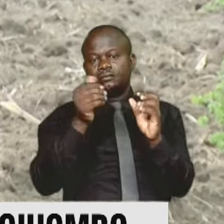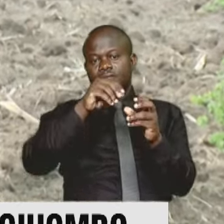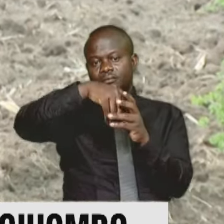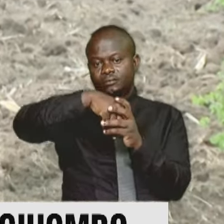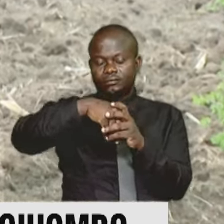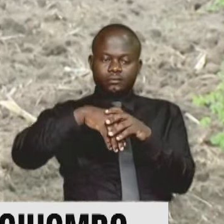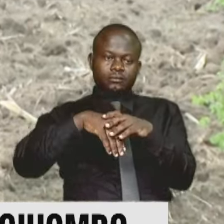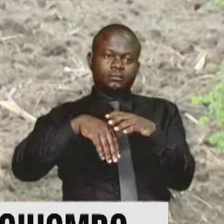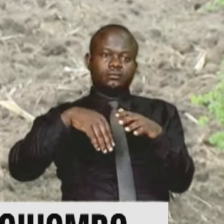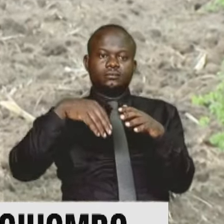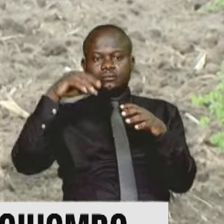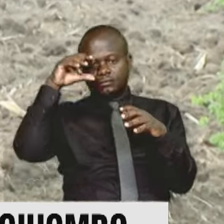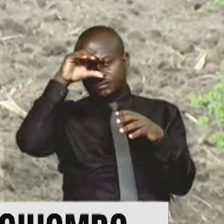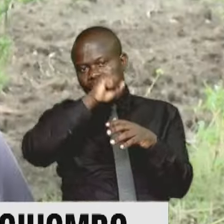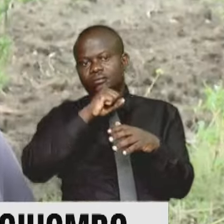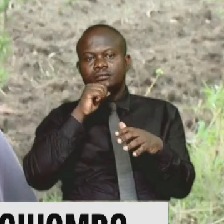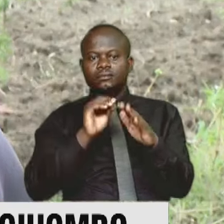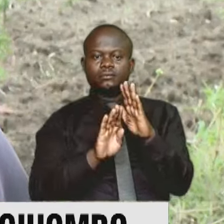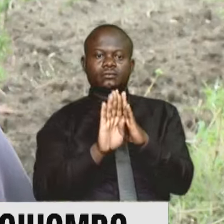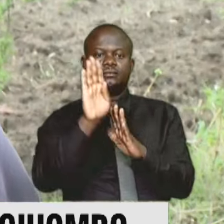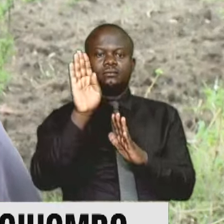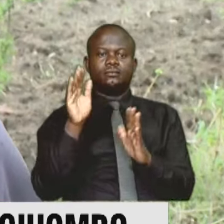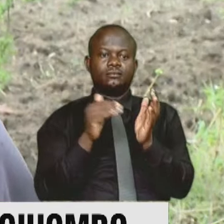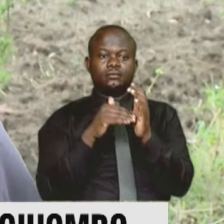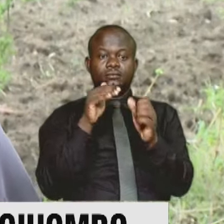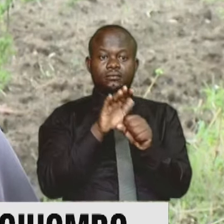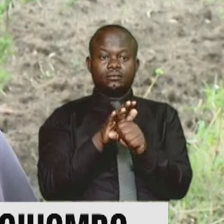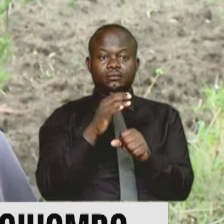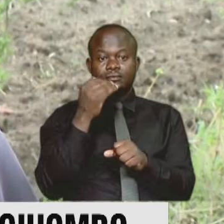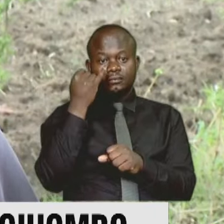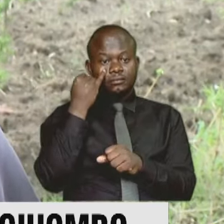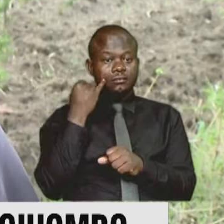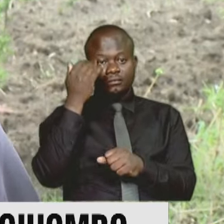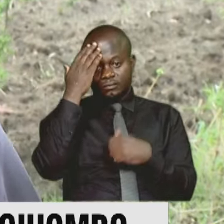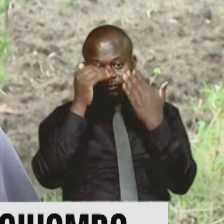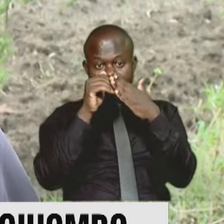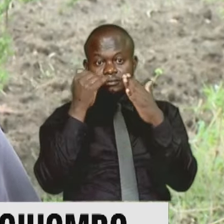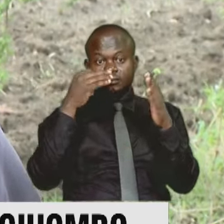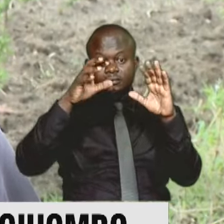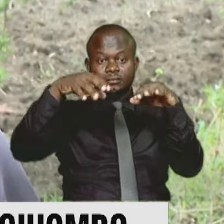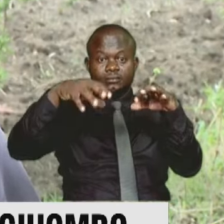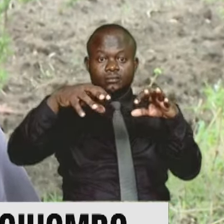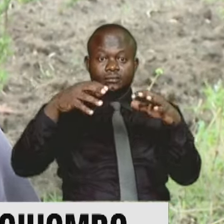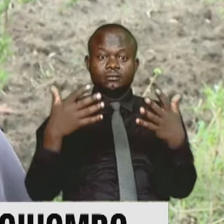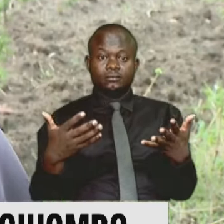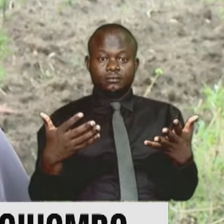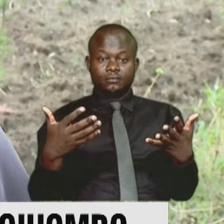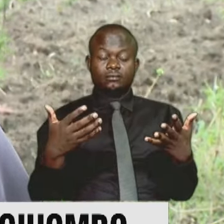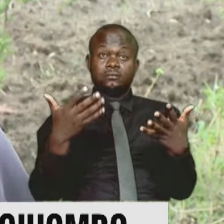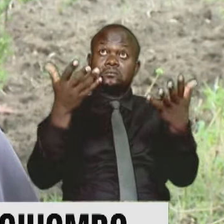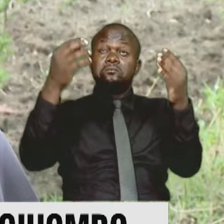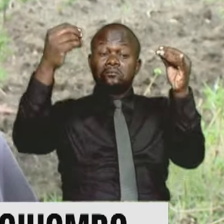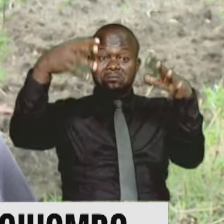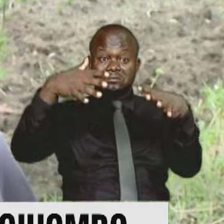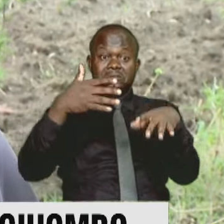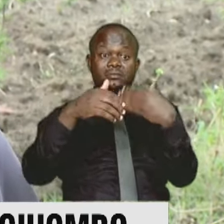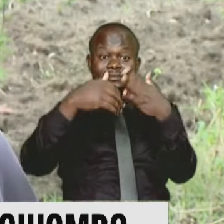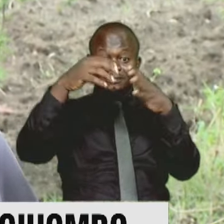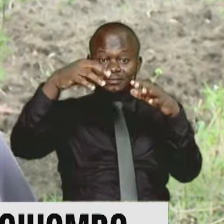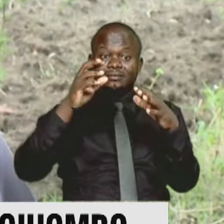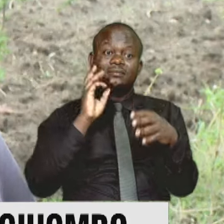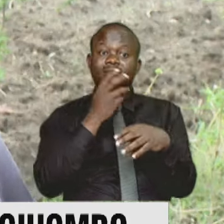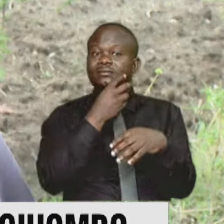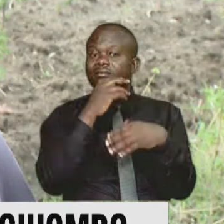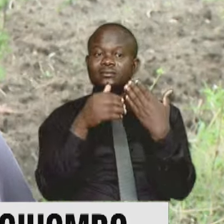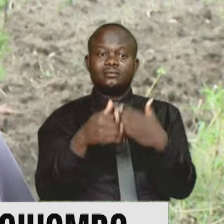hasi ikabura ntizamuke. Cyaduhangaje cyane kuko niyo imvura yabonetse, uretse nk'ubu ngubu izuba ryavuye ni imvura yabonetse ayo mazi